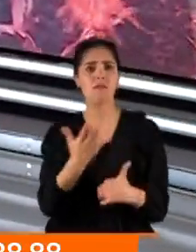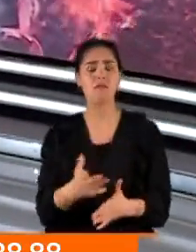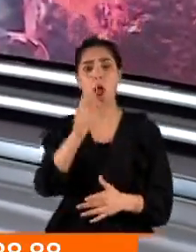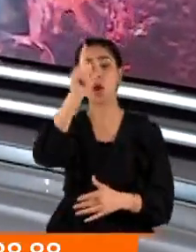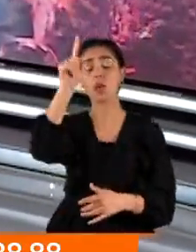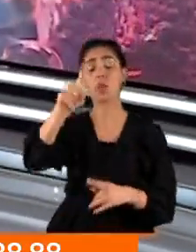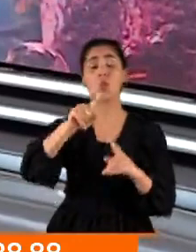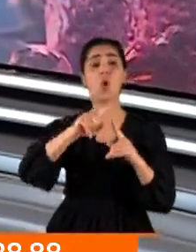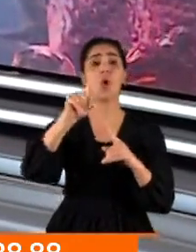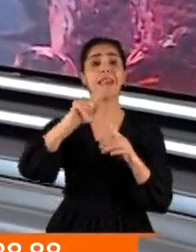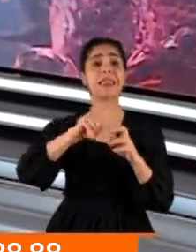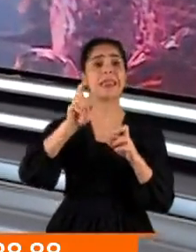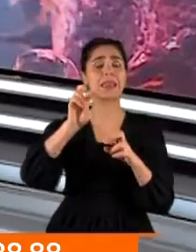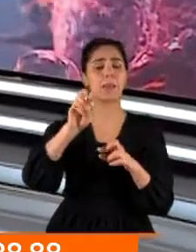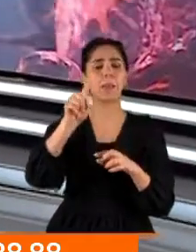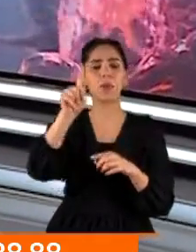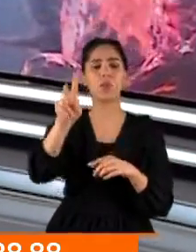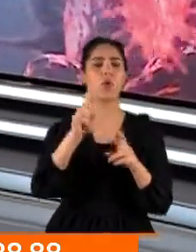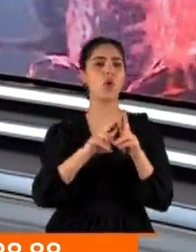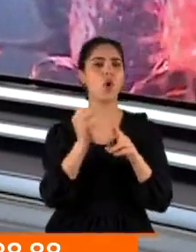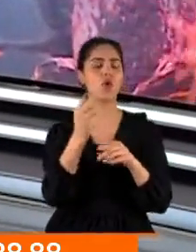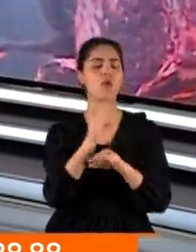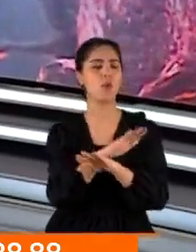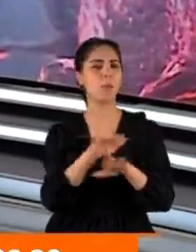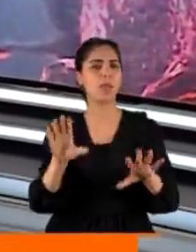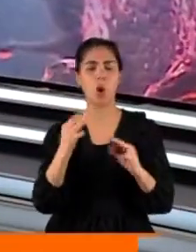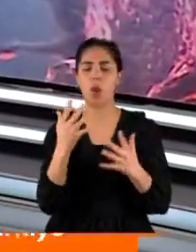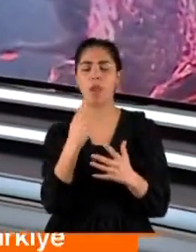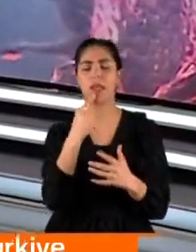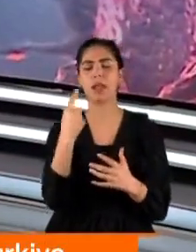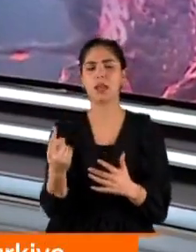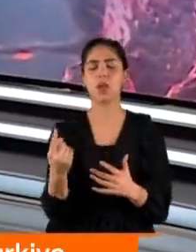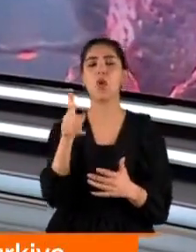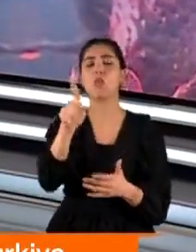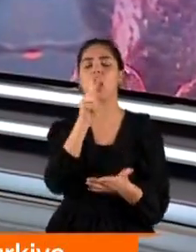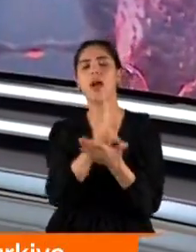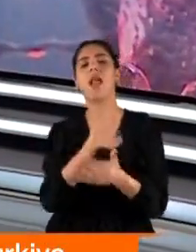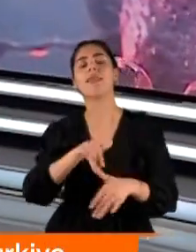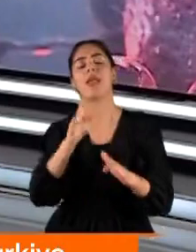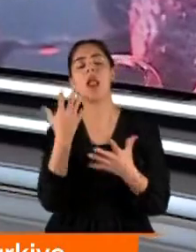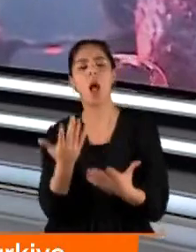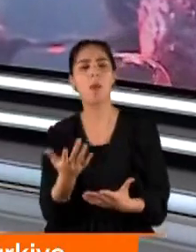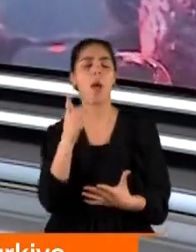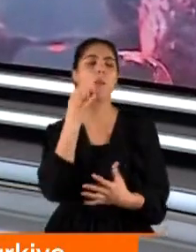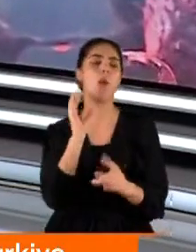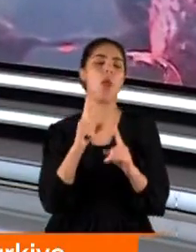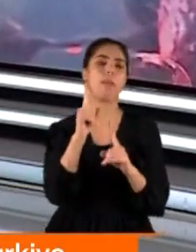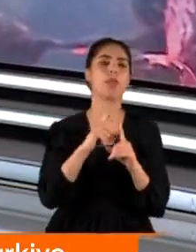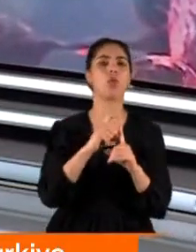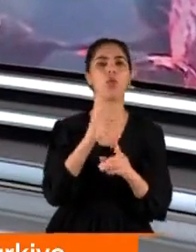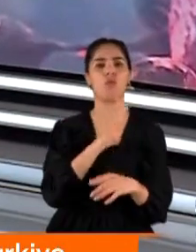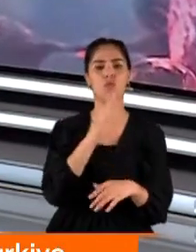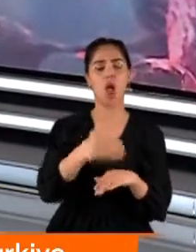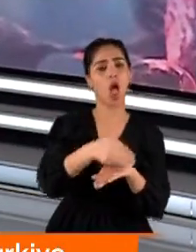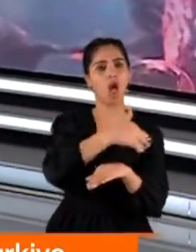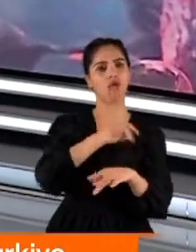dünyası belki de koronavirüsün böylelikle sonu da gelebilir diyor. Kesinleşmiş bir bilgi değil ama böyle bir durum da var. Türkiye'de Omikron meselesini